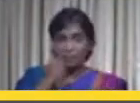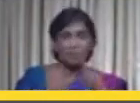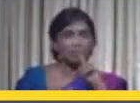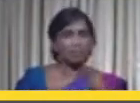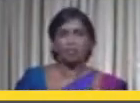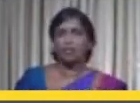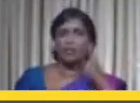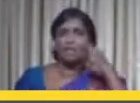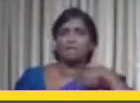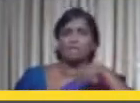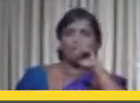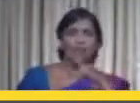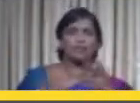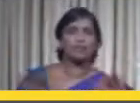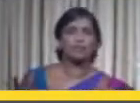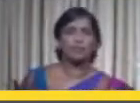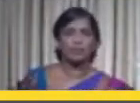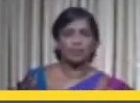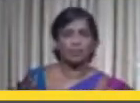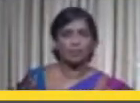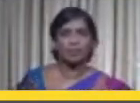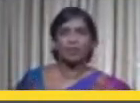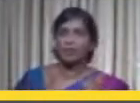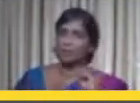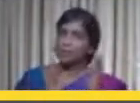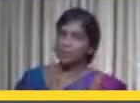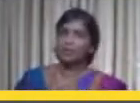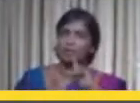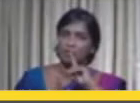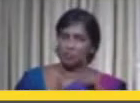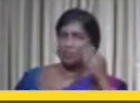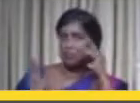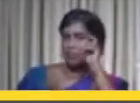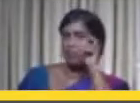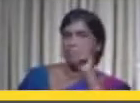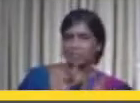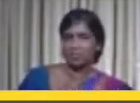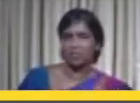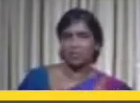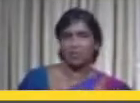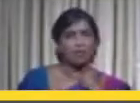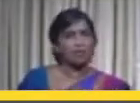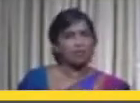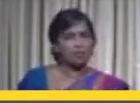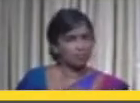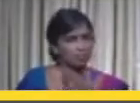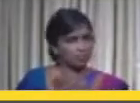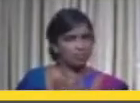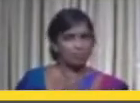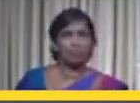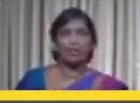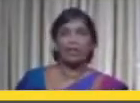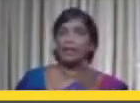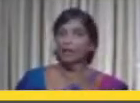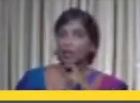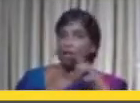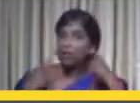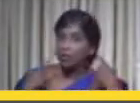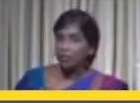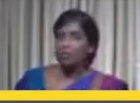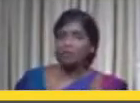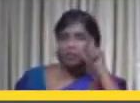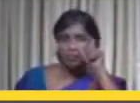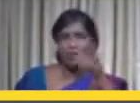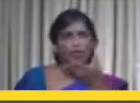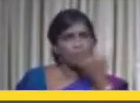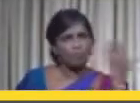अट विश्वास बैकील मैं अगमे तुम्हें की आने मेघन बला मे रजे नीतिज्ञ मेक बला